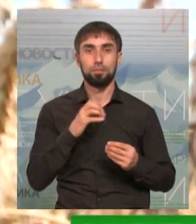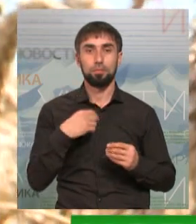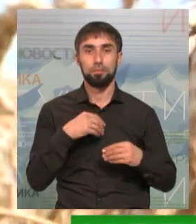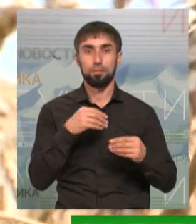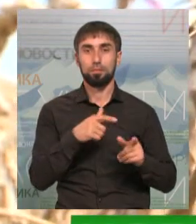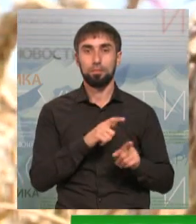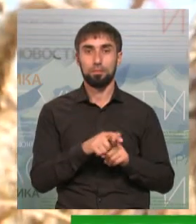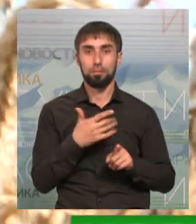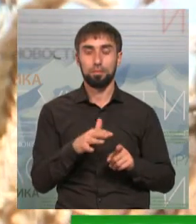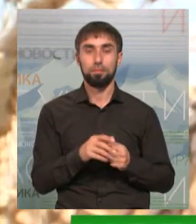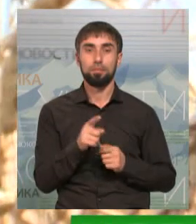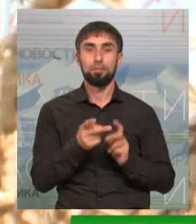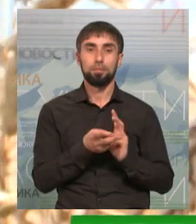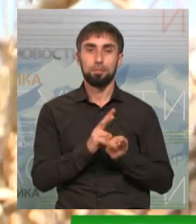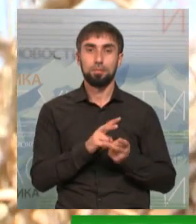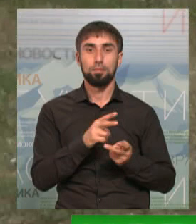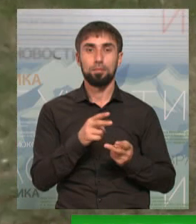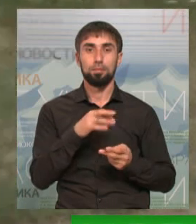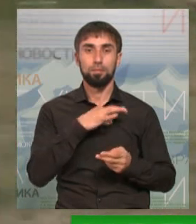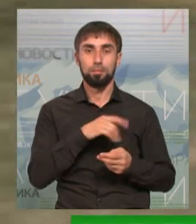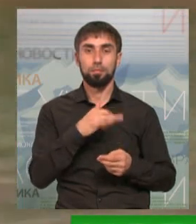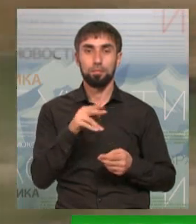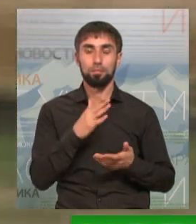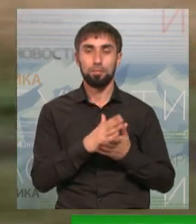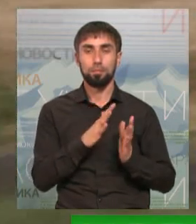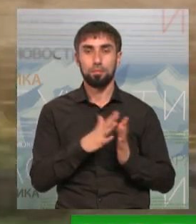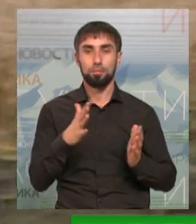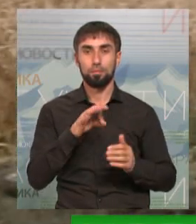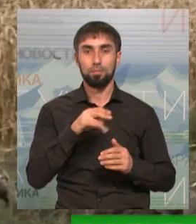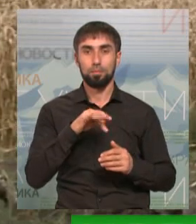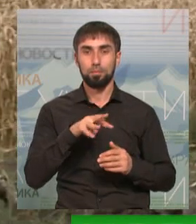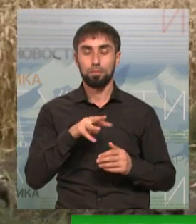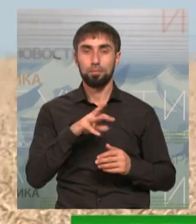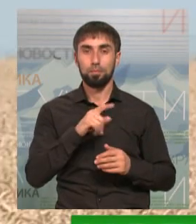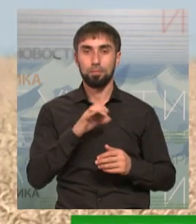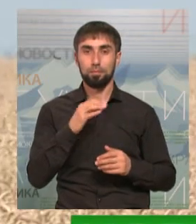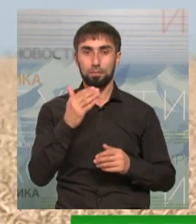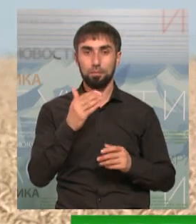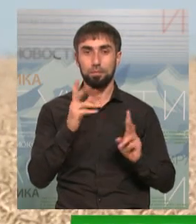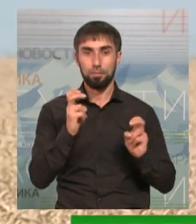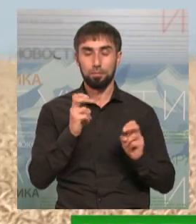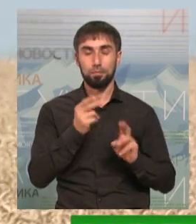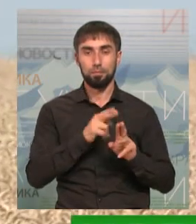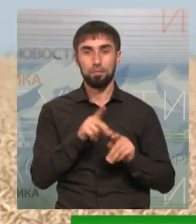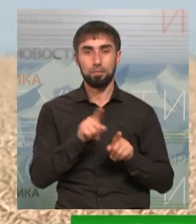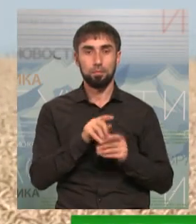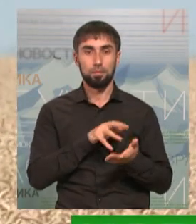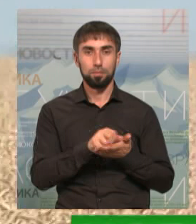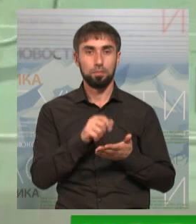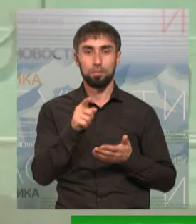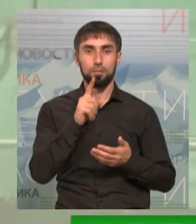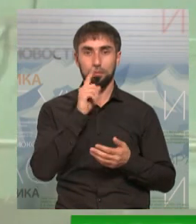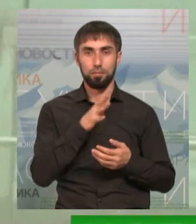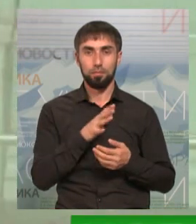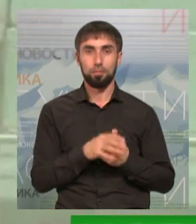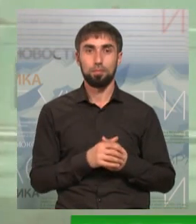К грядущим изменениям прибыльные ГУПы относятся с большим оптимизмом. Магасу процесс дробления и тем более ликвидации не